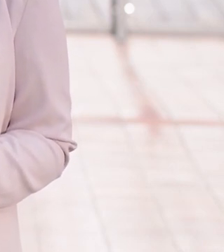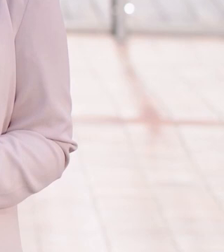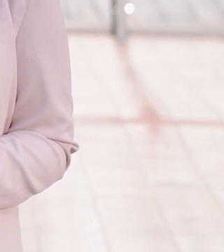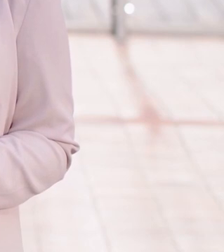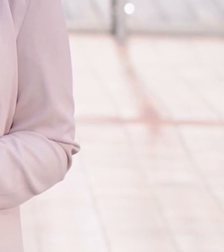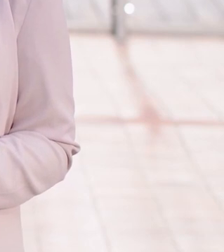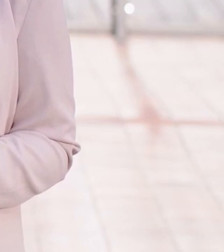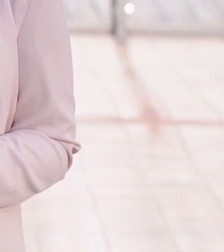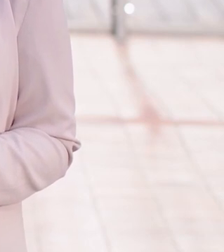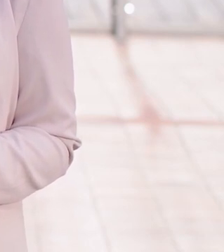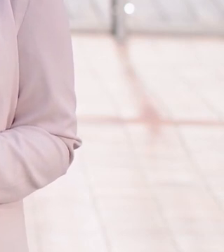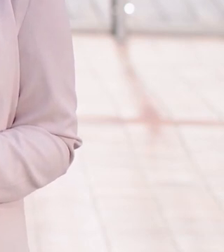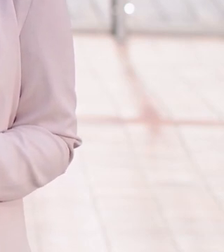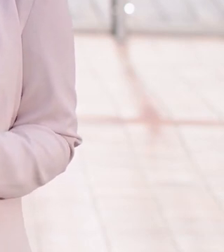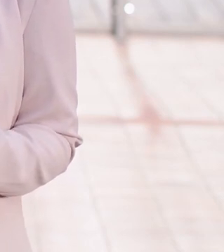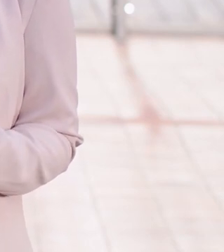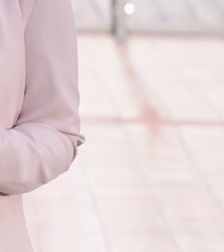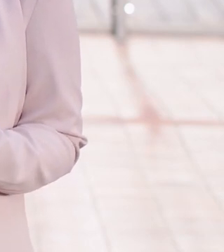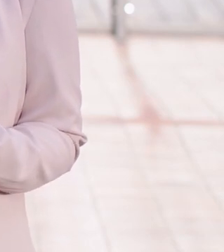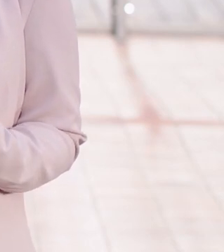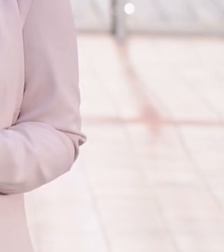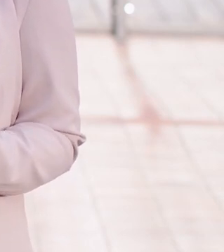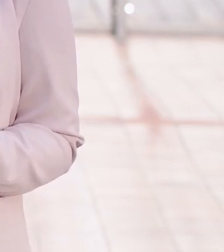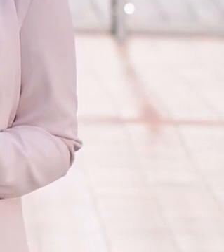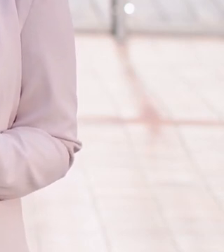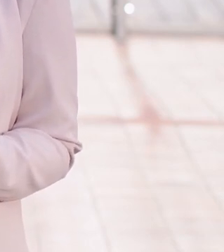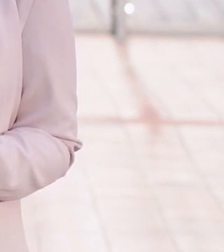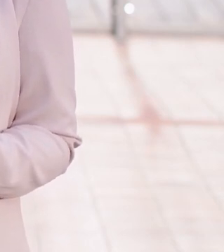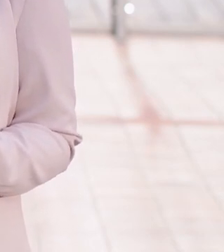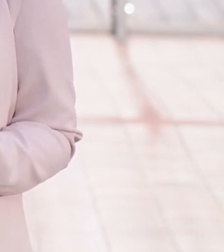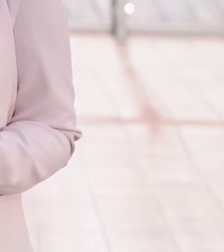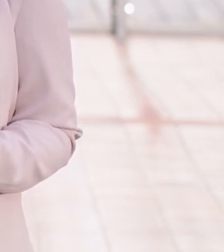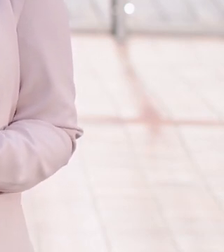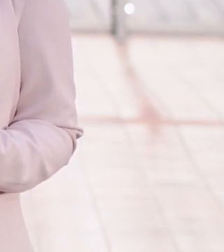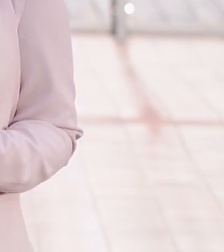treści dotyczących szeroko pojętego